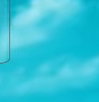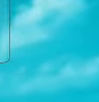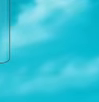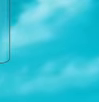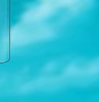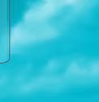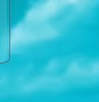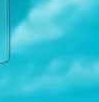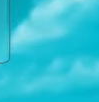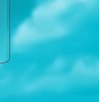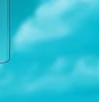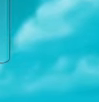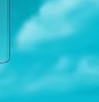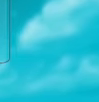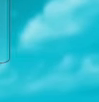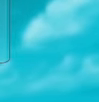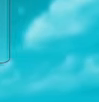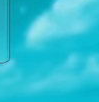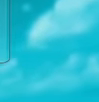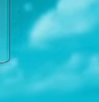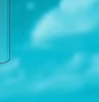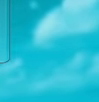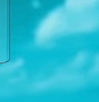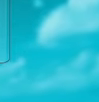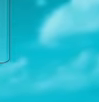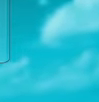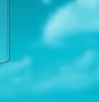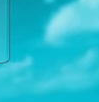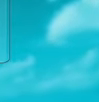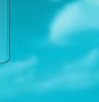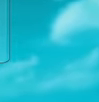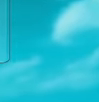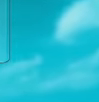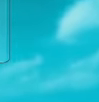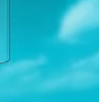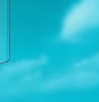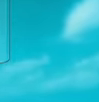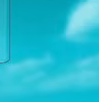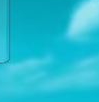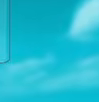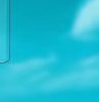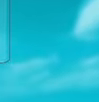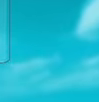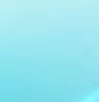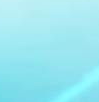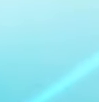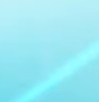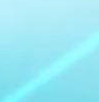нөлден жоғары. Қызылордада сынап бағанасы күнде 7 градус жылы, ал түнде 4 градус суықты көрсетеді.